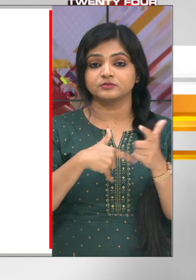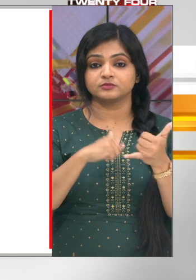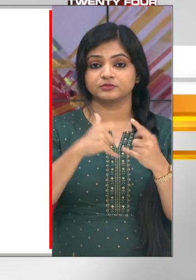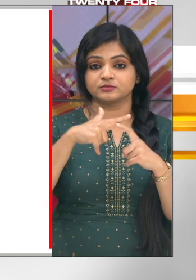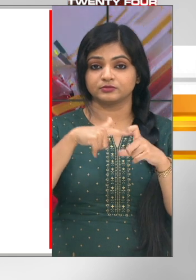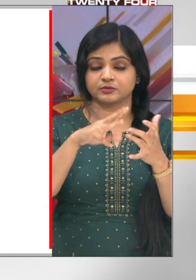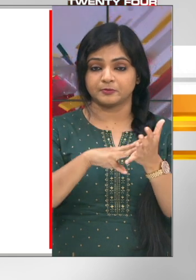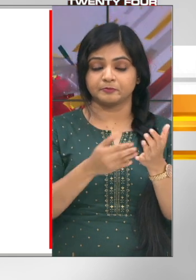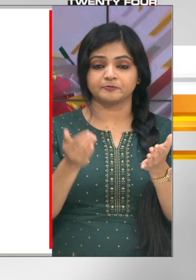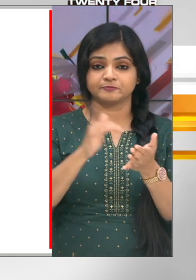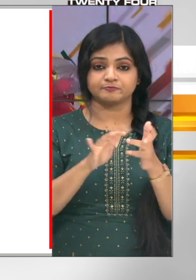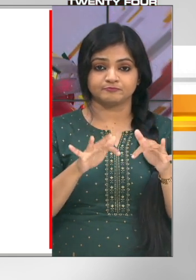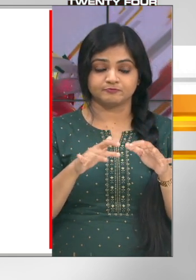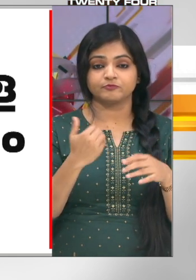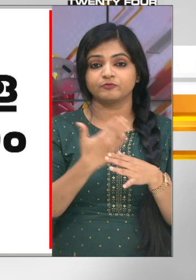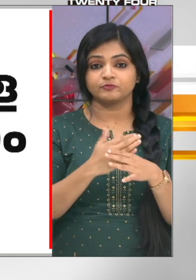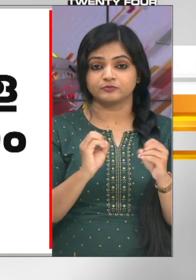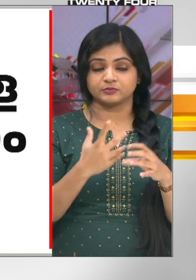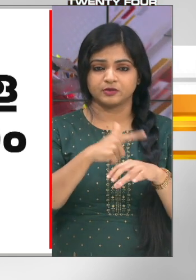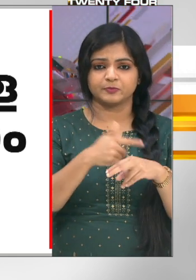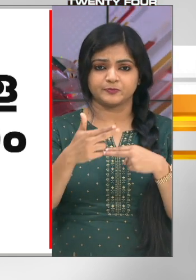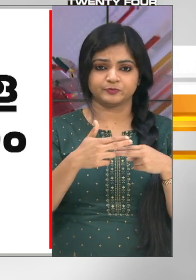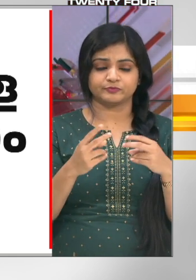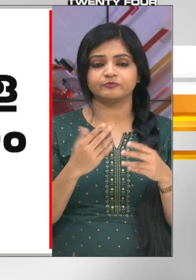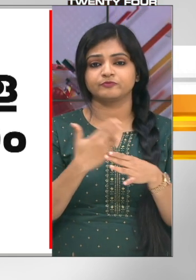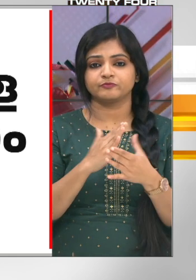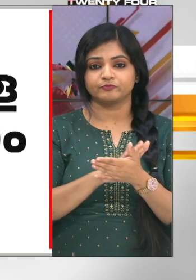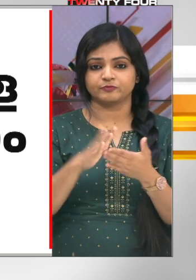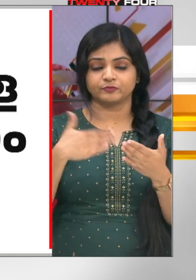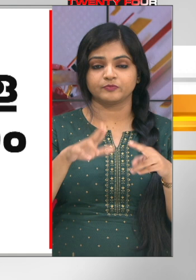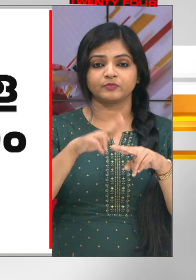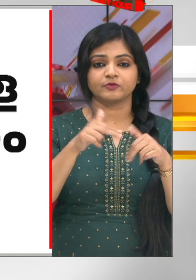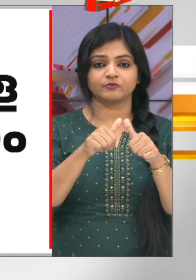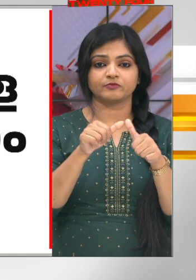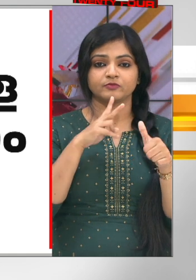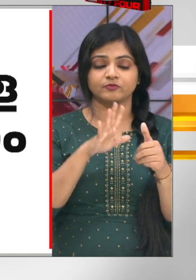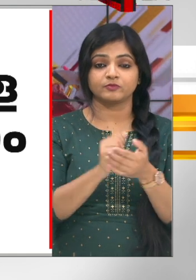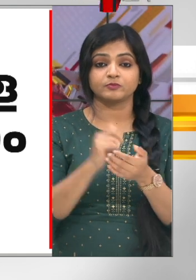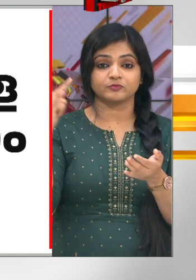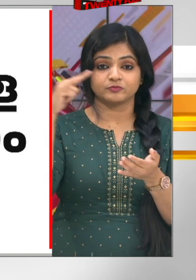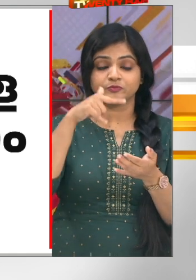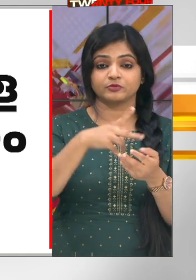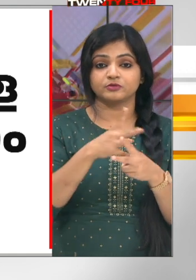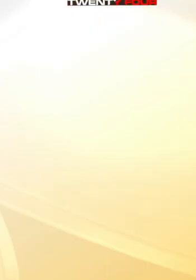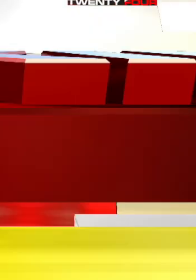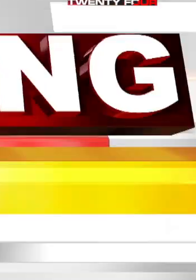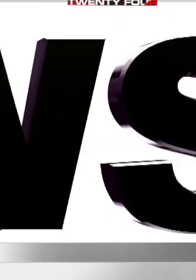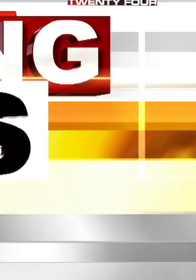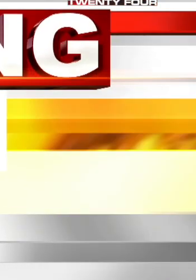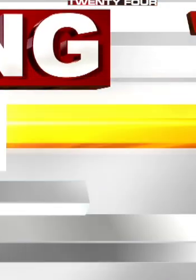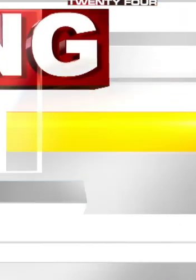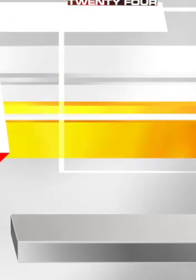ചെയ്യേണ്ടിയ ഒരു സമയം കൂടി മാത്രമേ ആവശ്യമുള്ളൂ എന്നാണ് FAA പറയുന്നത്. ഈ വിമാന സർവീസുകൾ സൈനിക വിമാനങ്ങളെയും അതുപോലെ തന്നെ